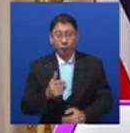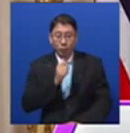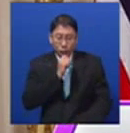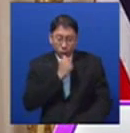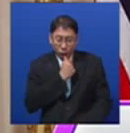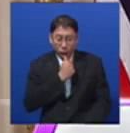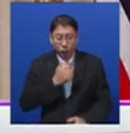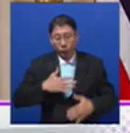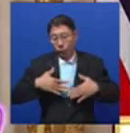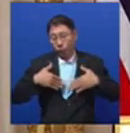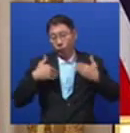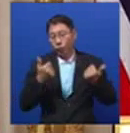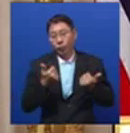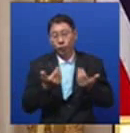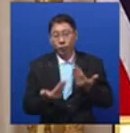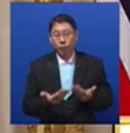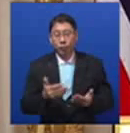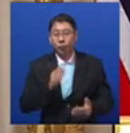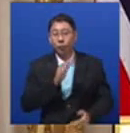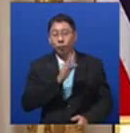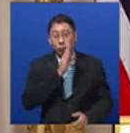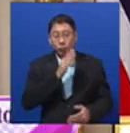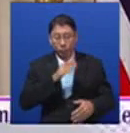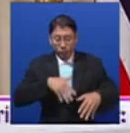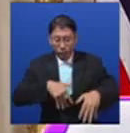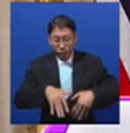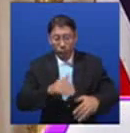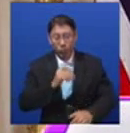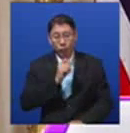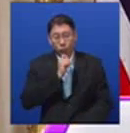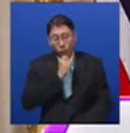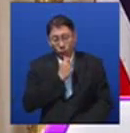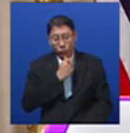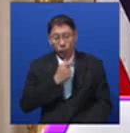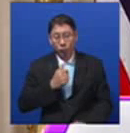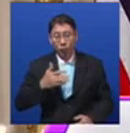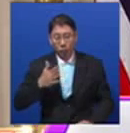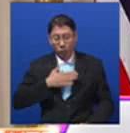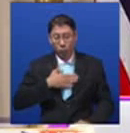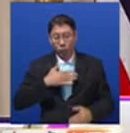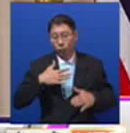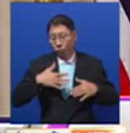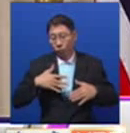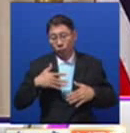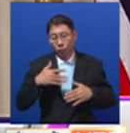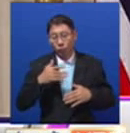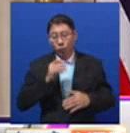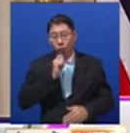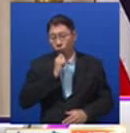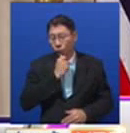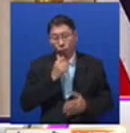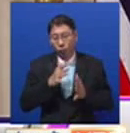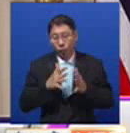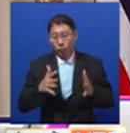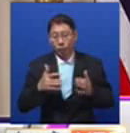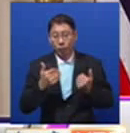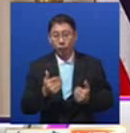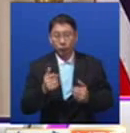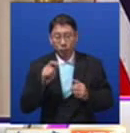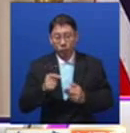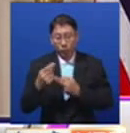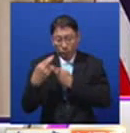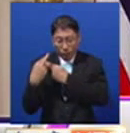รือสุขเมื่อใดที่ประชาชนมีความทุกข์เราทุกข์ยิ่งกว่าด้วยความสำนึกในหน้าที่และความรับผิดชอบ